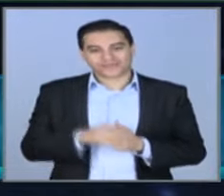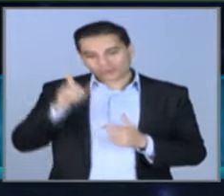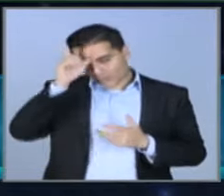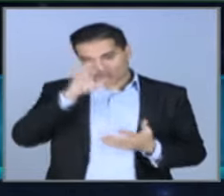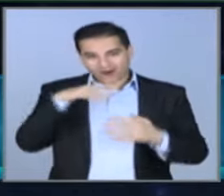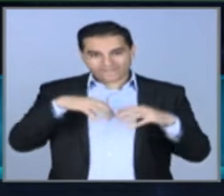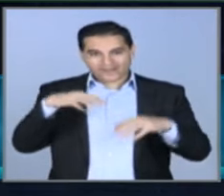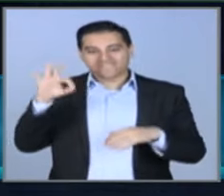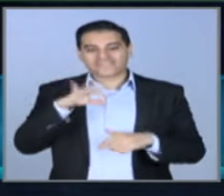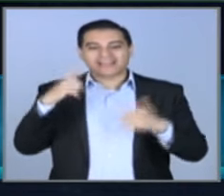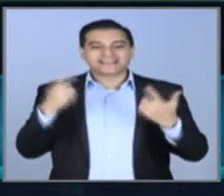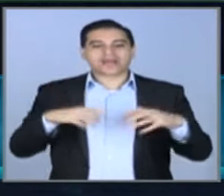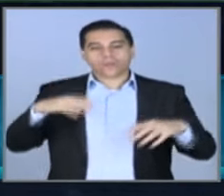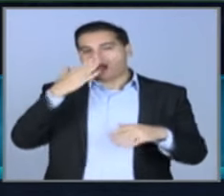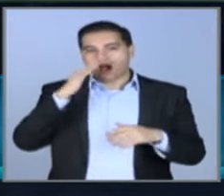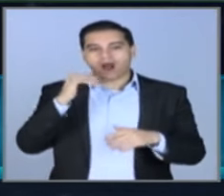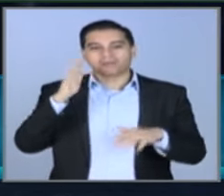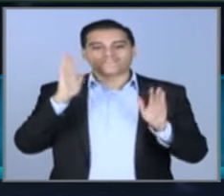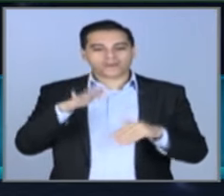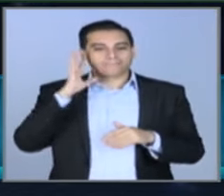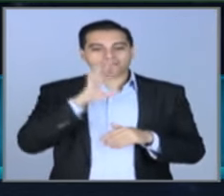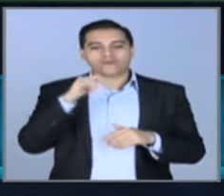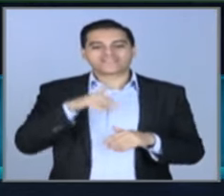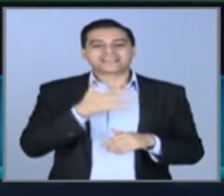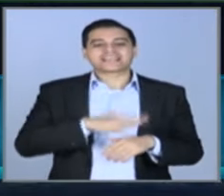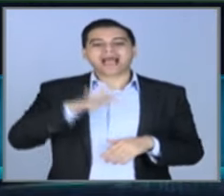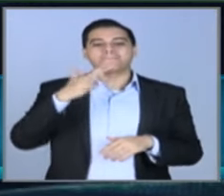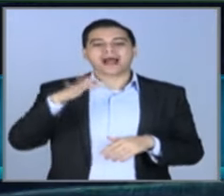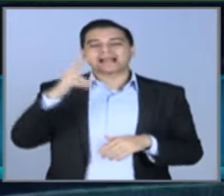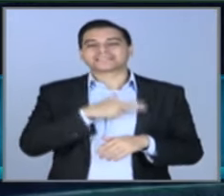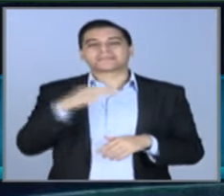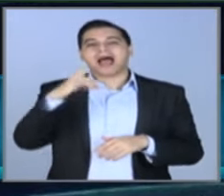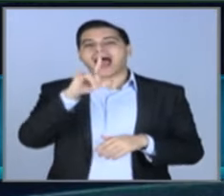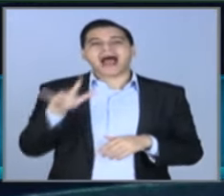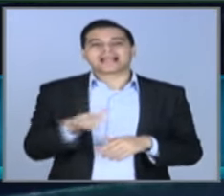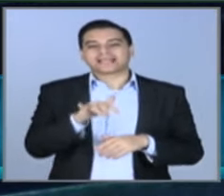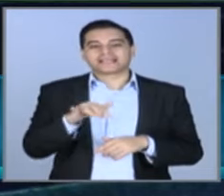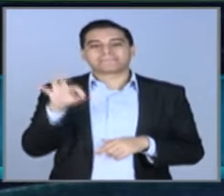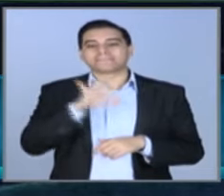جغرافيا. في أي دولة عربية يقع ميناء جبل علي؟